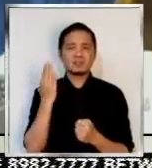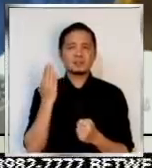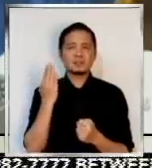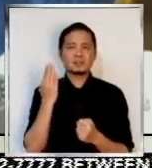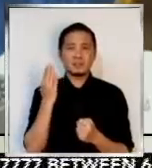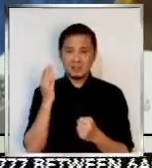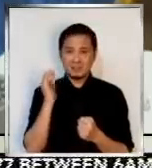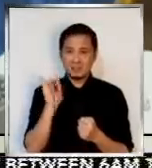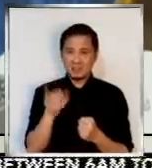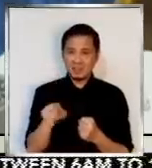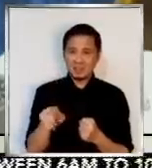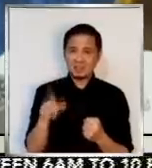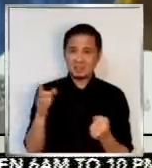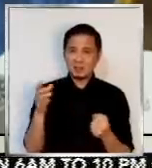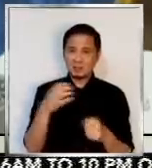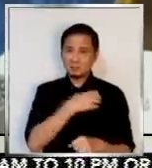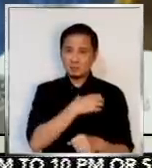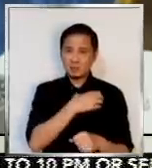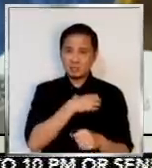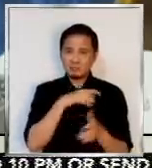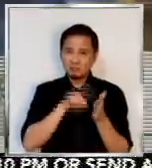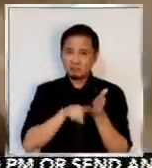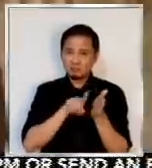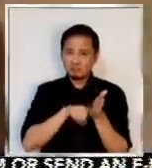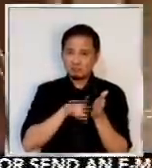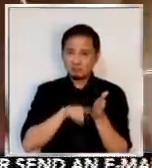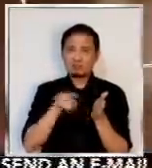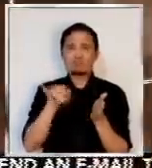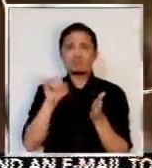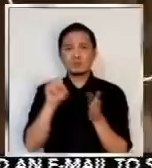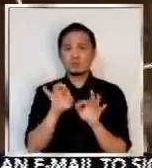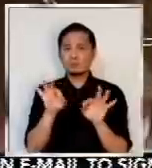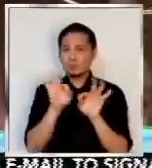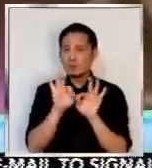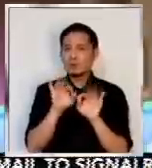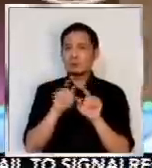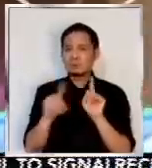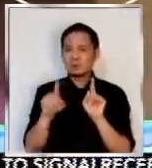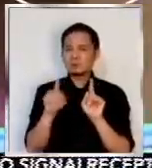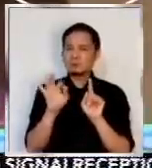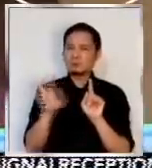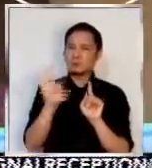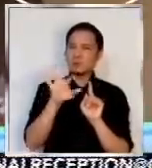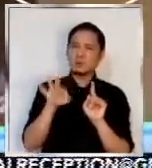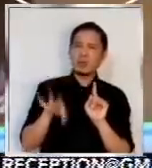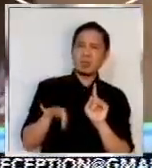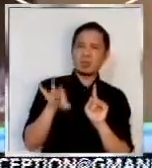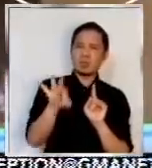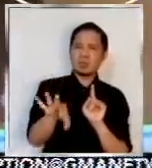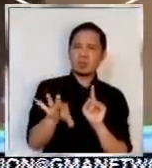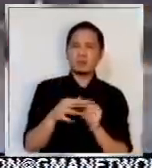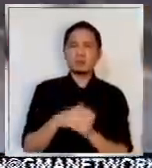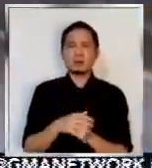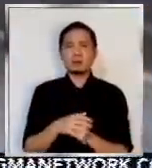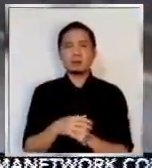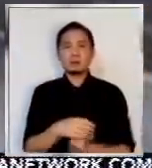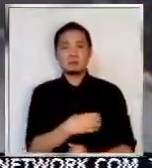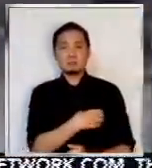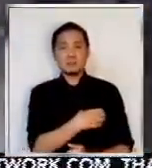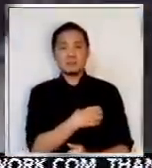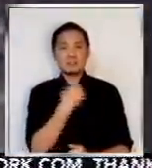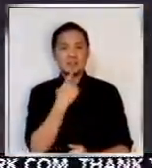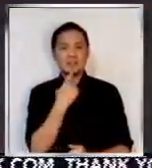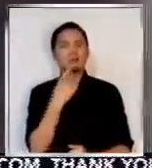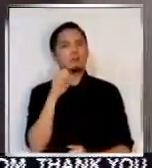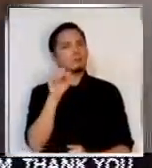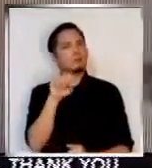again. At ito yung magpasya lang. Ayon sa PNP, makatutulong daw ang ganitong strategiya na dati na